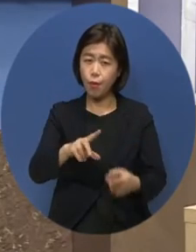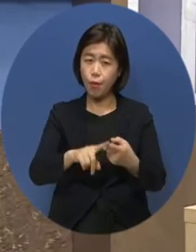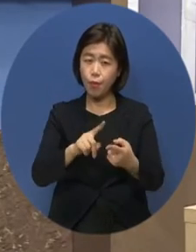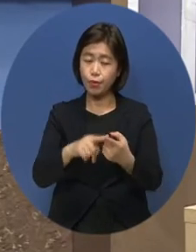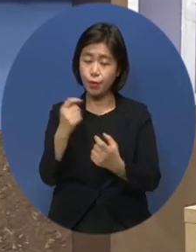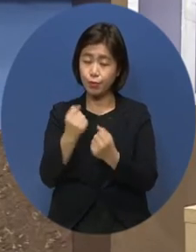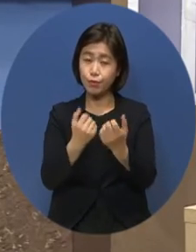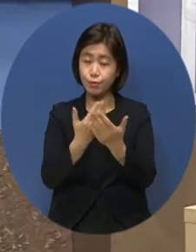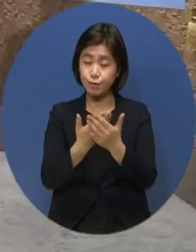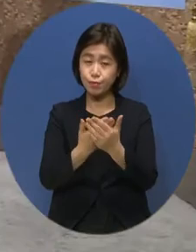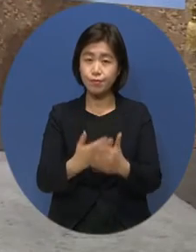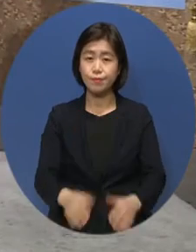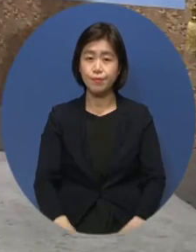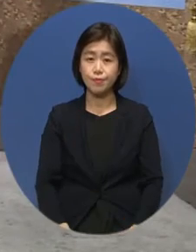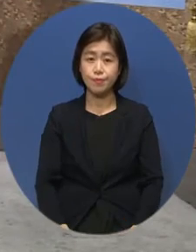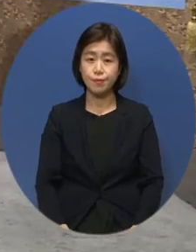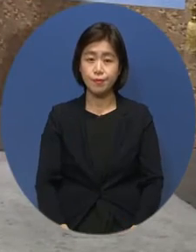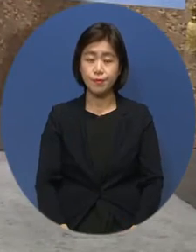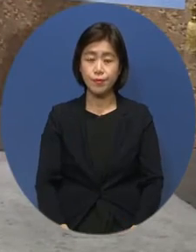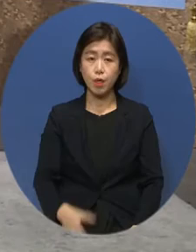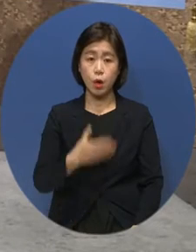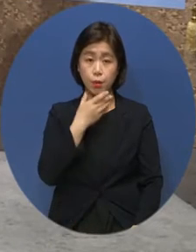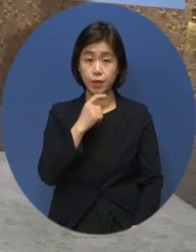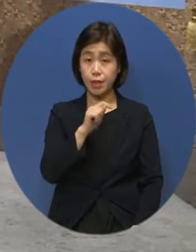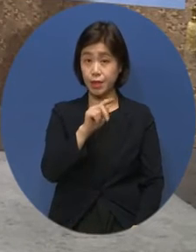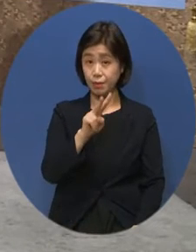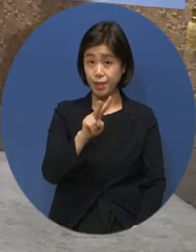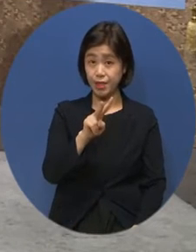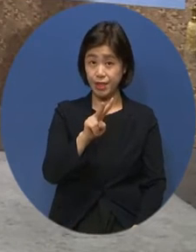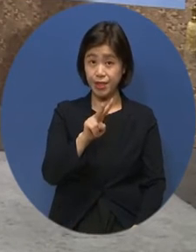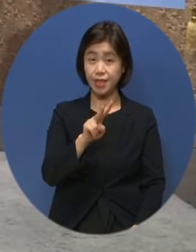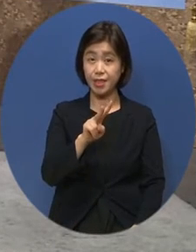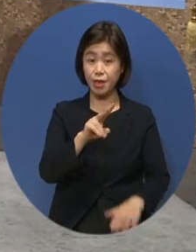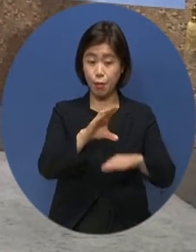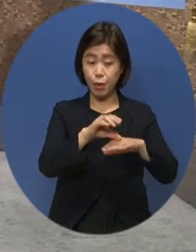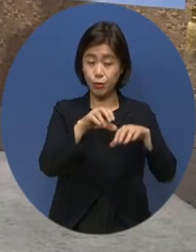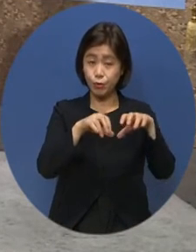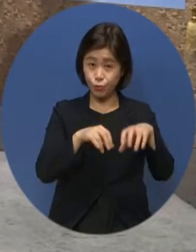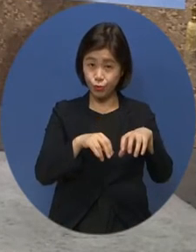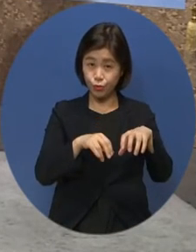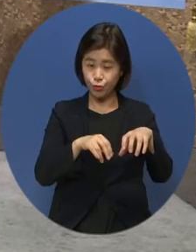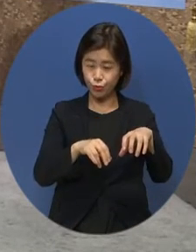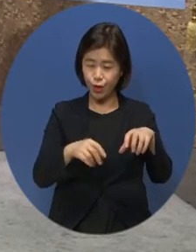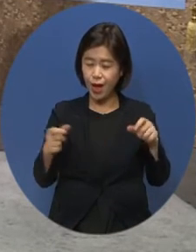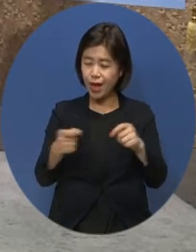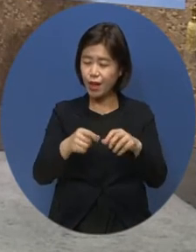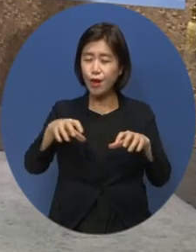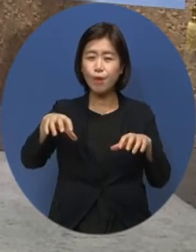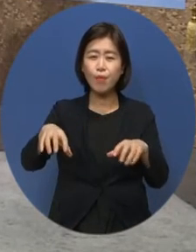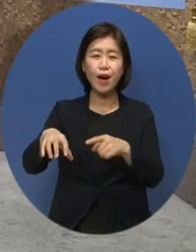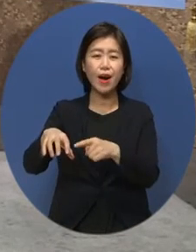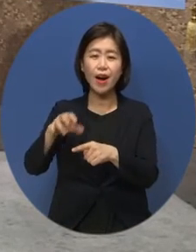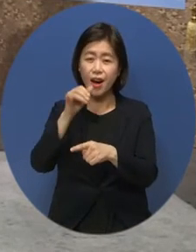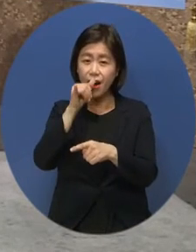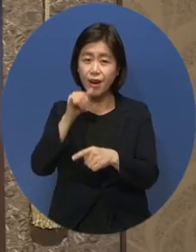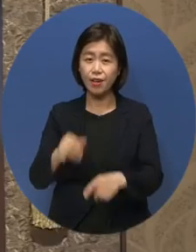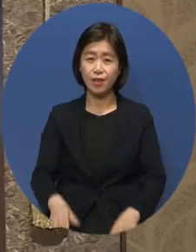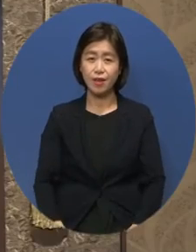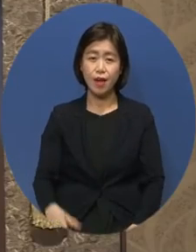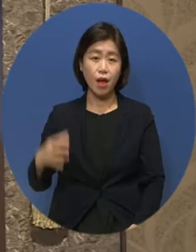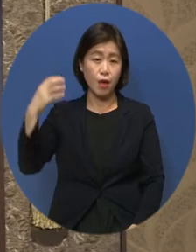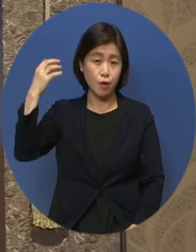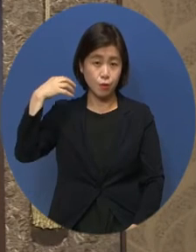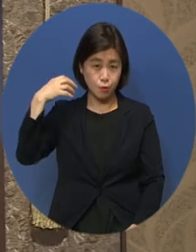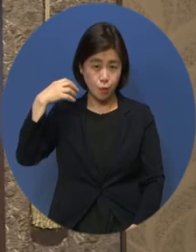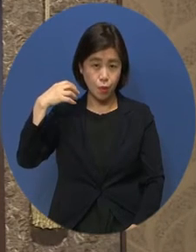부탁드립니다 4 그 우리 복제 티비와 매우 가까운 거리에 위치하고 있습니다 아우디에 있나요 4 0 동포의 영등포